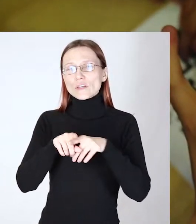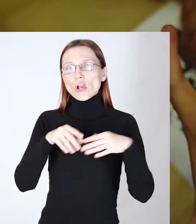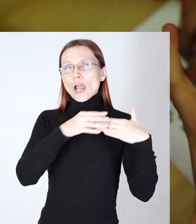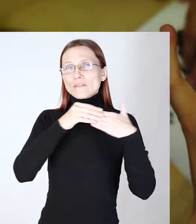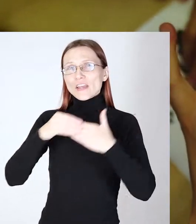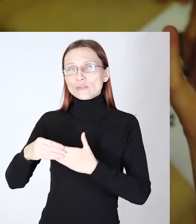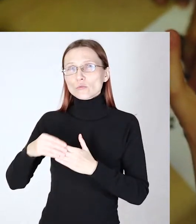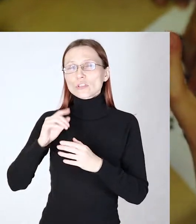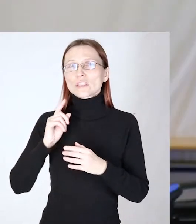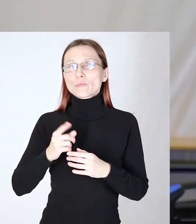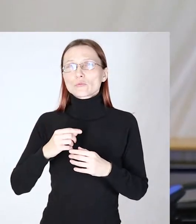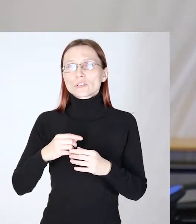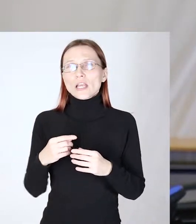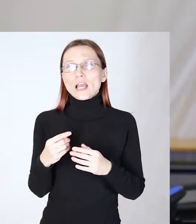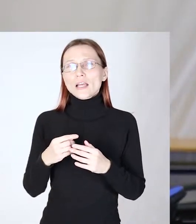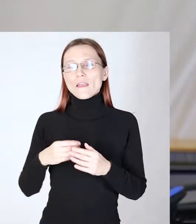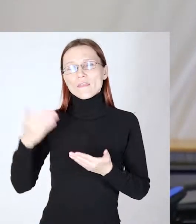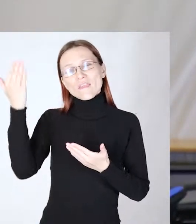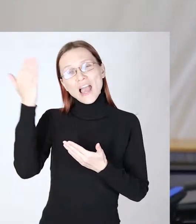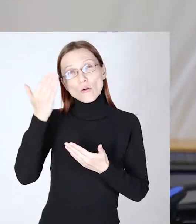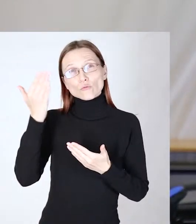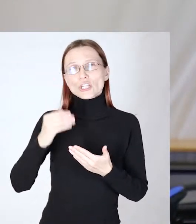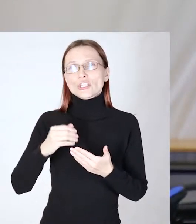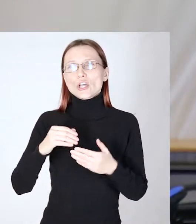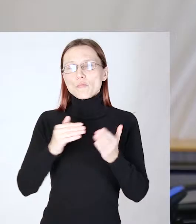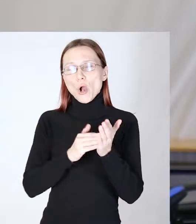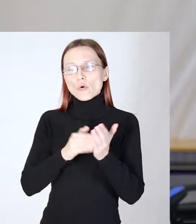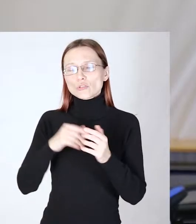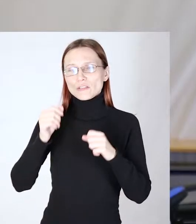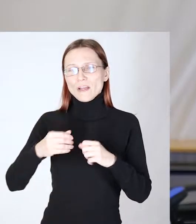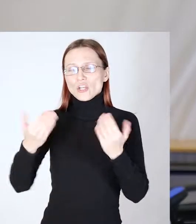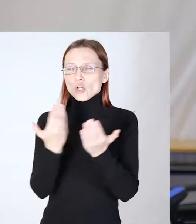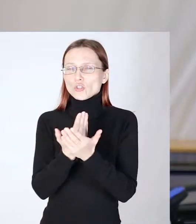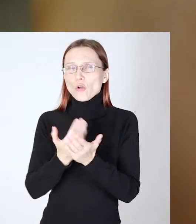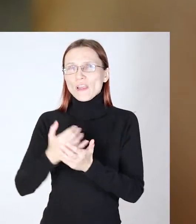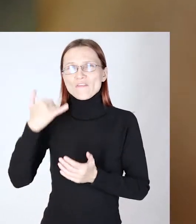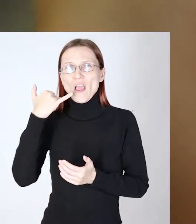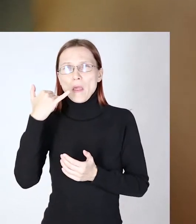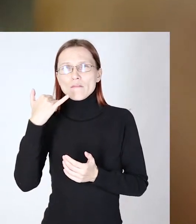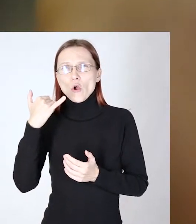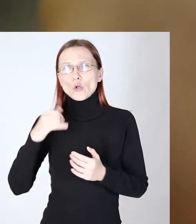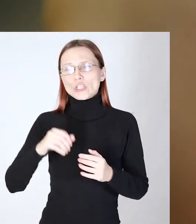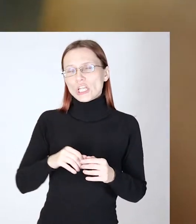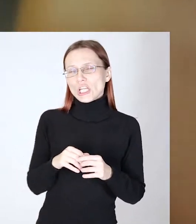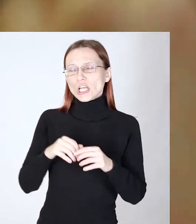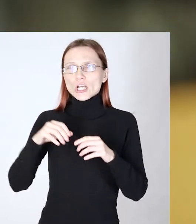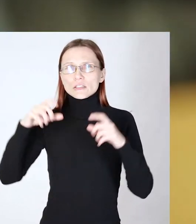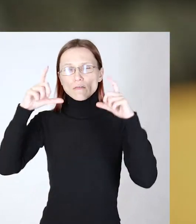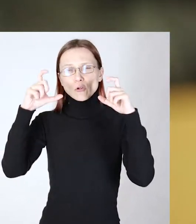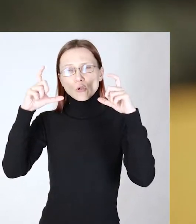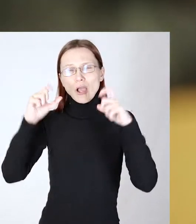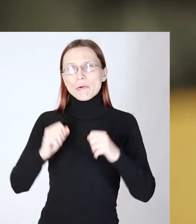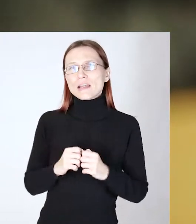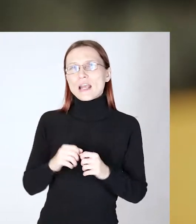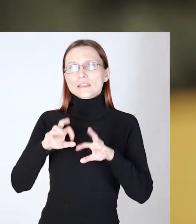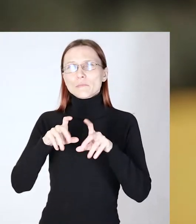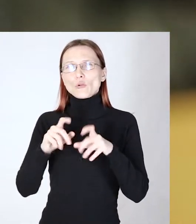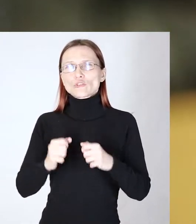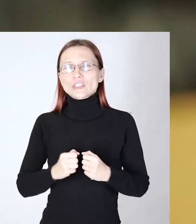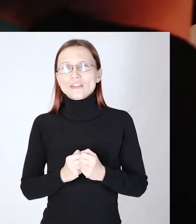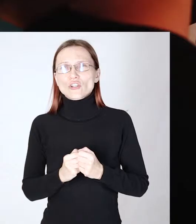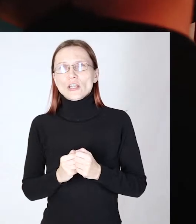médiá, práca s nimi, smartfóny, aplikácie, fotoaparáty, tak práve to ja vnímam ako takú pridanú hodnotu tejto témy.